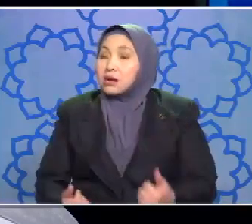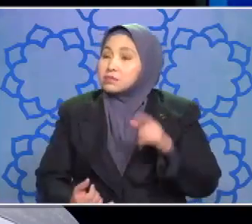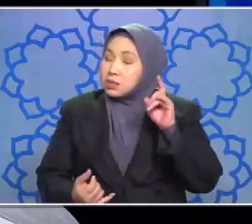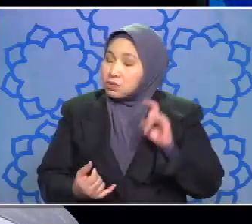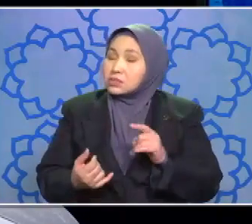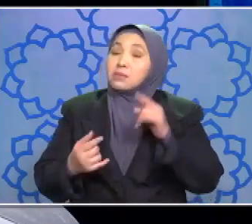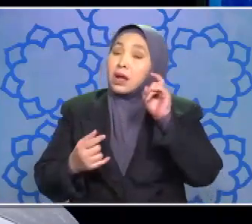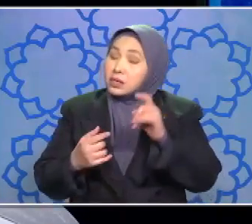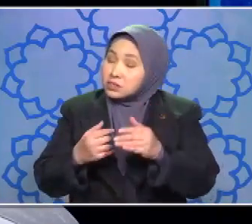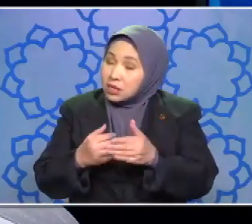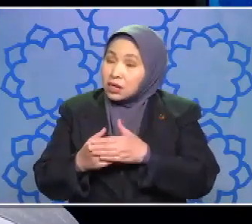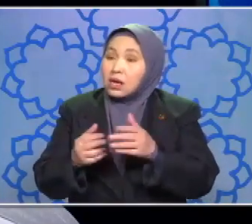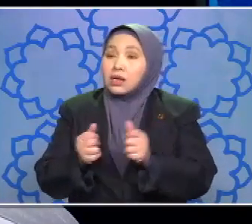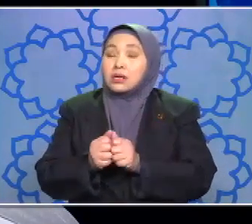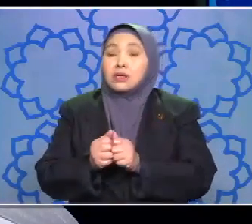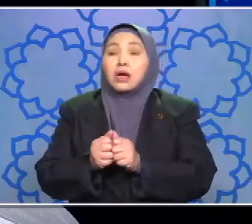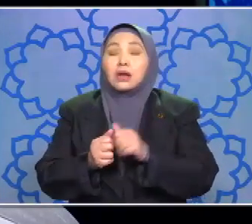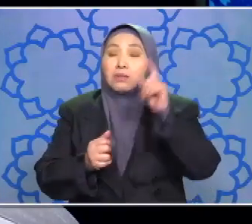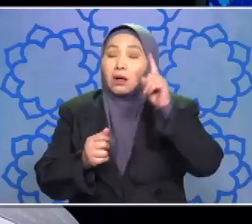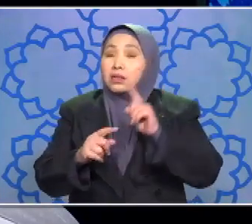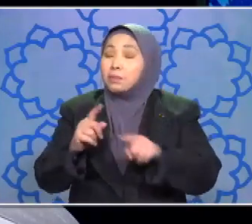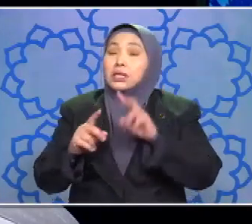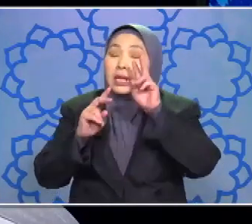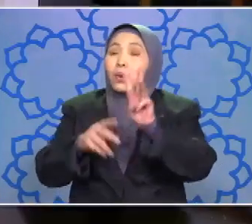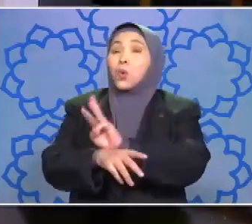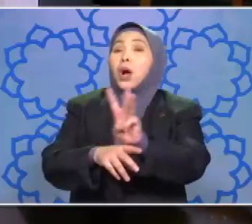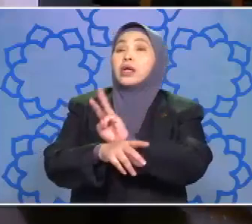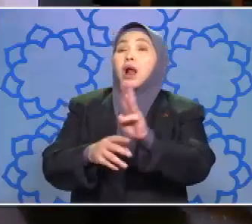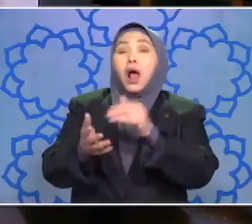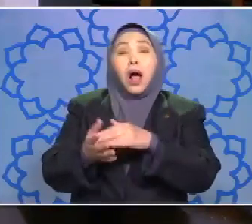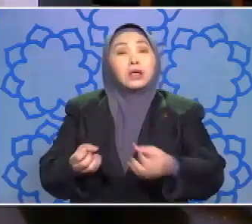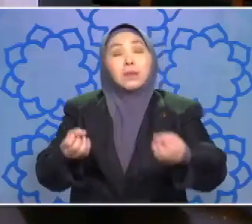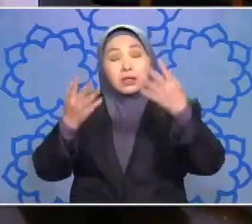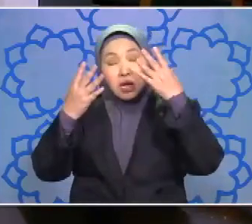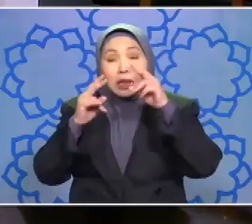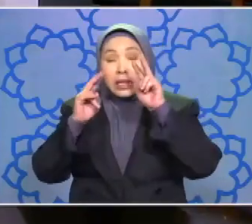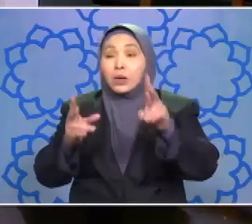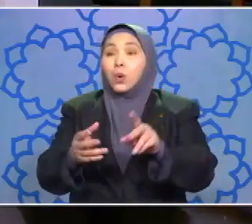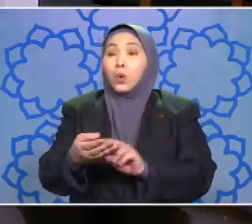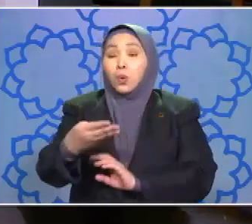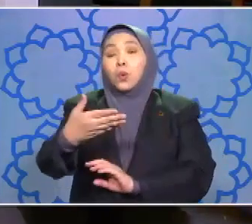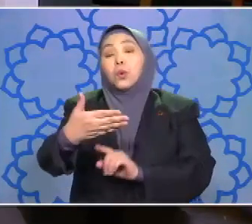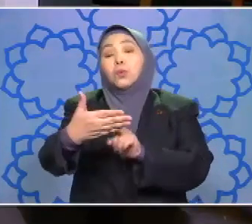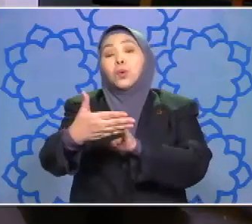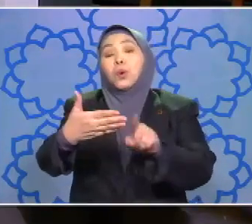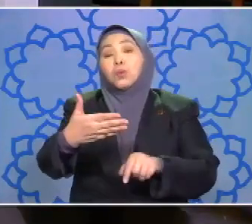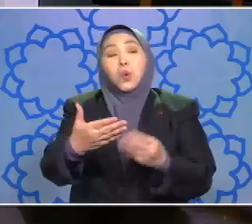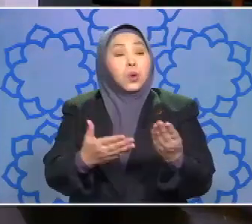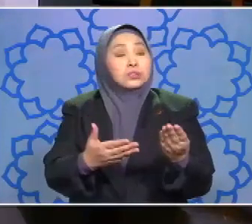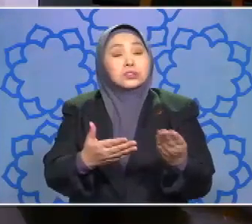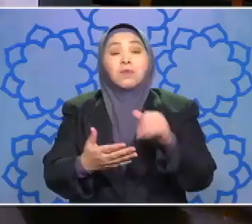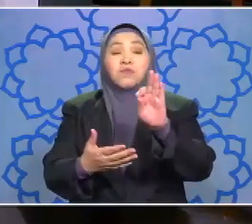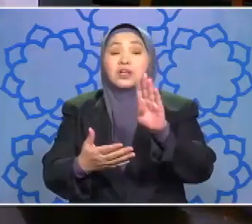dekat dengan Allah. Betul. Tapi dia pergi tengok movie lebih daripada tengok Quran, Ustaz. Masya-Allah. Ha, tengok cerita YouTube, WhatsApp, YouTube,